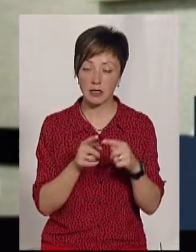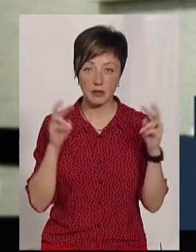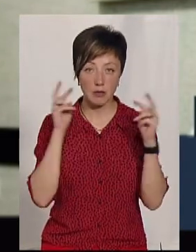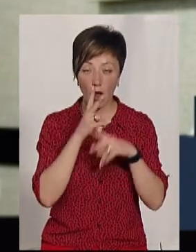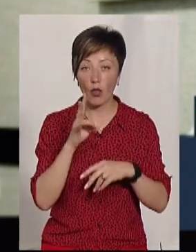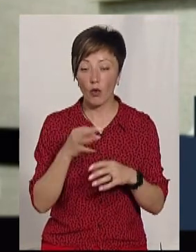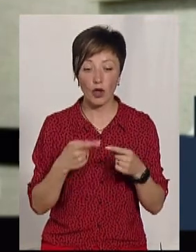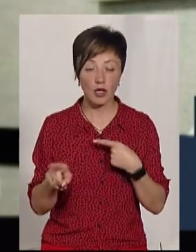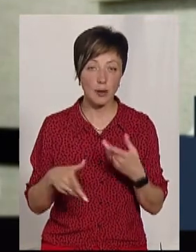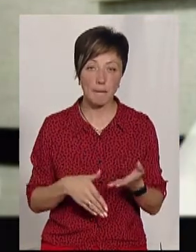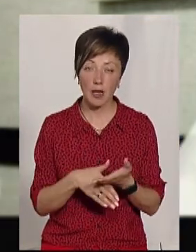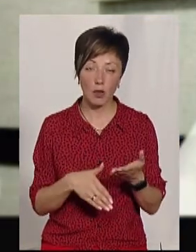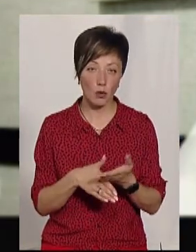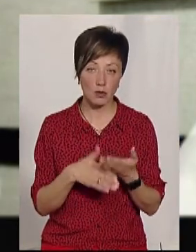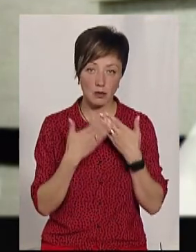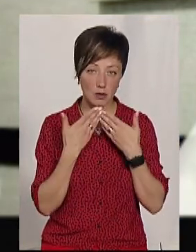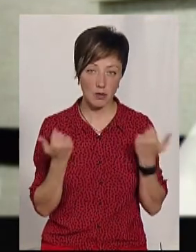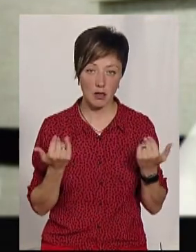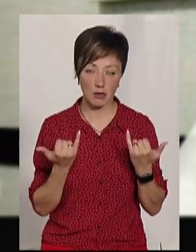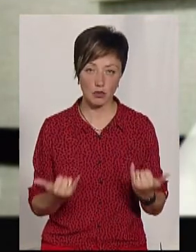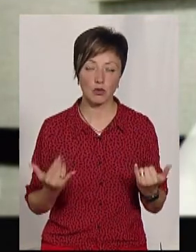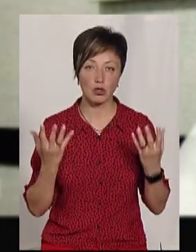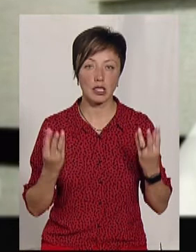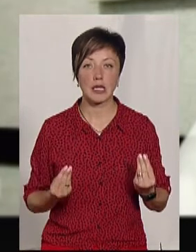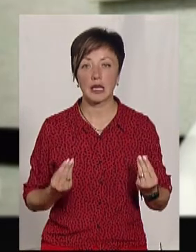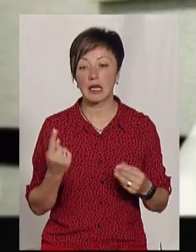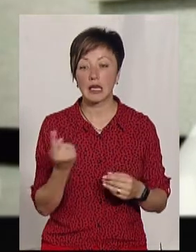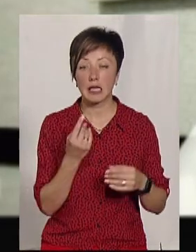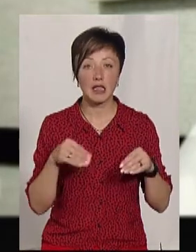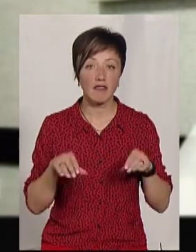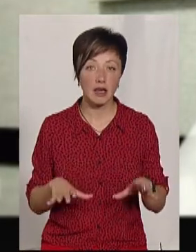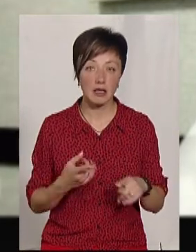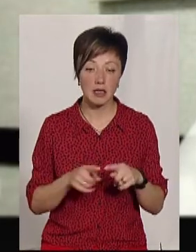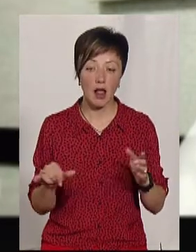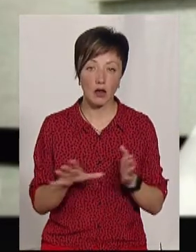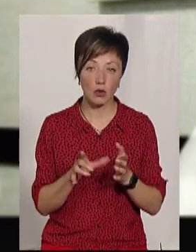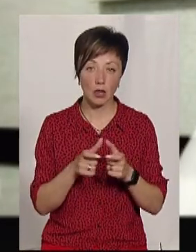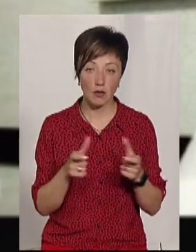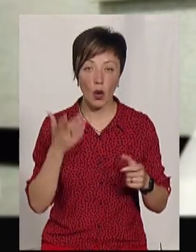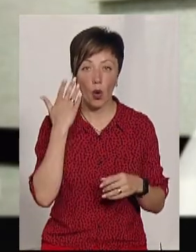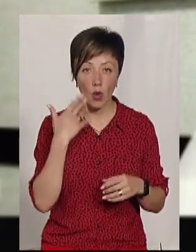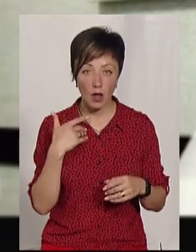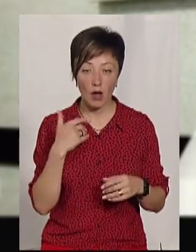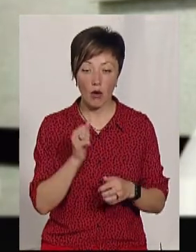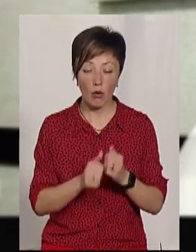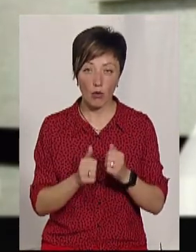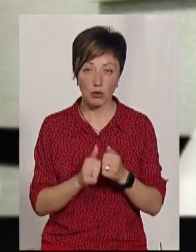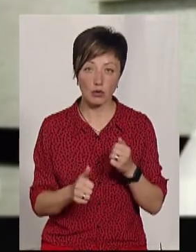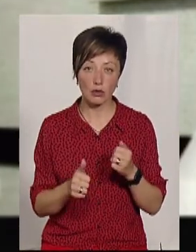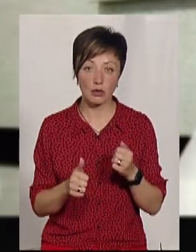неправильно, але іншої методики на сьогодні не існує. Єдиний вихід – це електронний квиток, коли